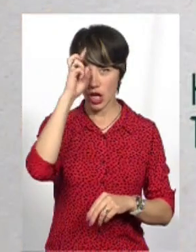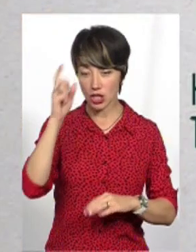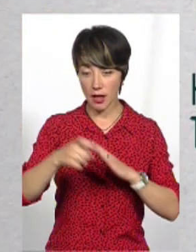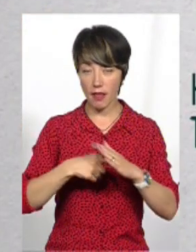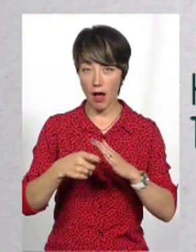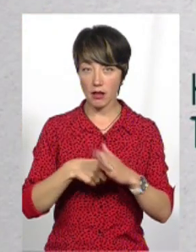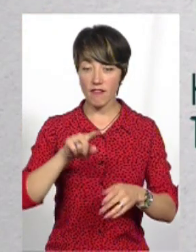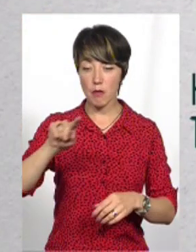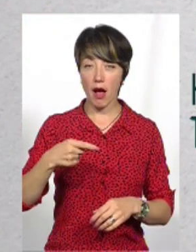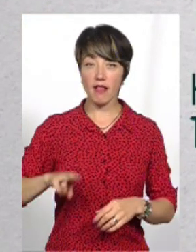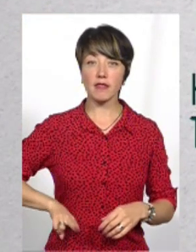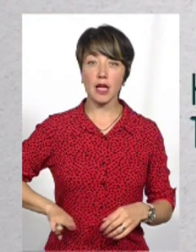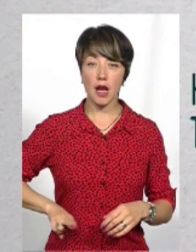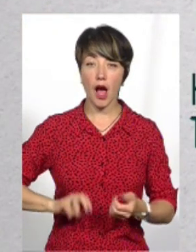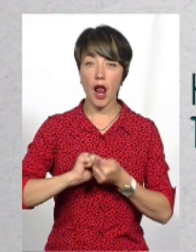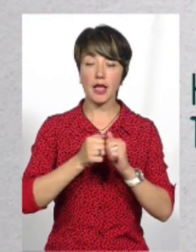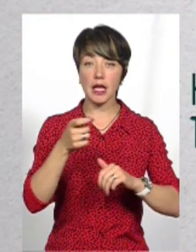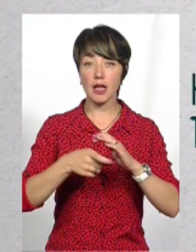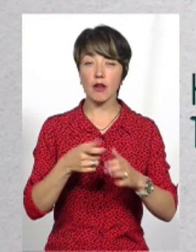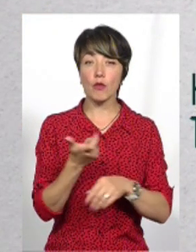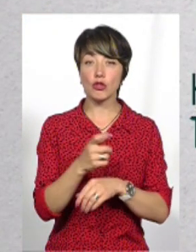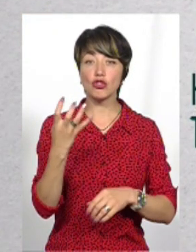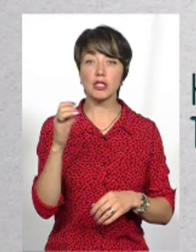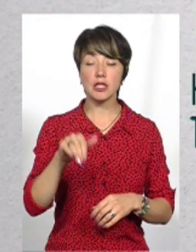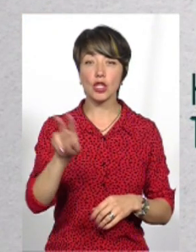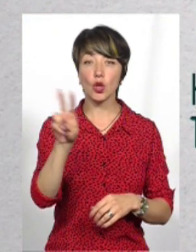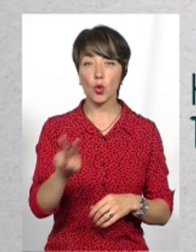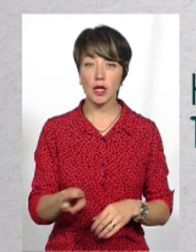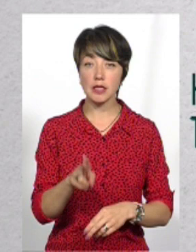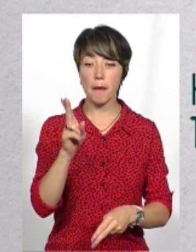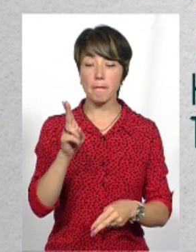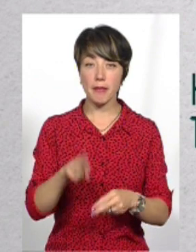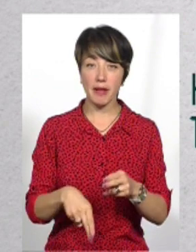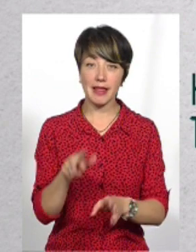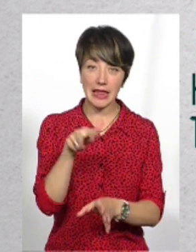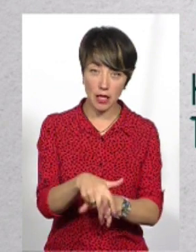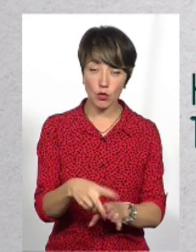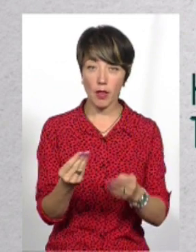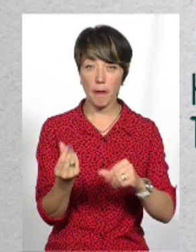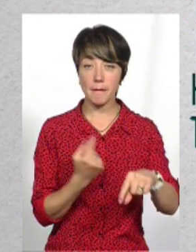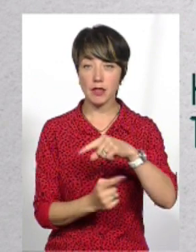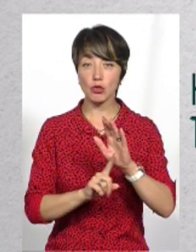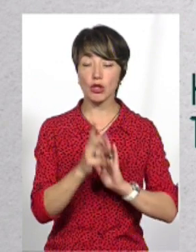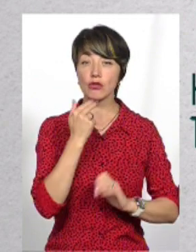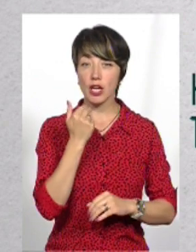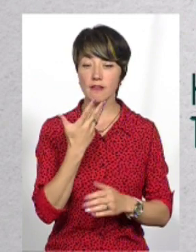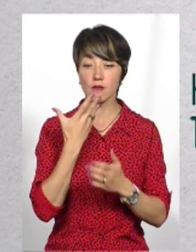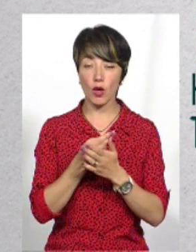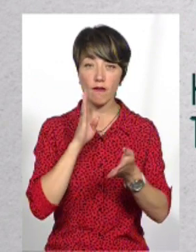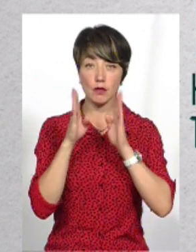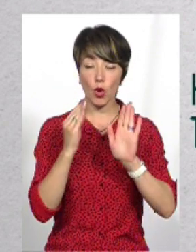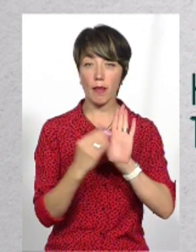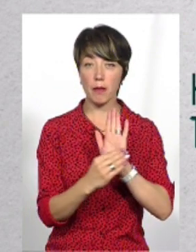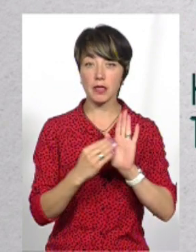які вимагали у директора гранітних кар'єрів понад 400 тисяч доларів за припинення тиску на бізнес. Таке на початку червня на своїй сторінці у